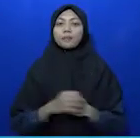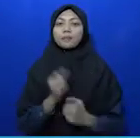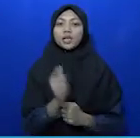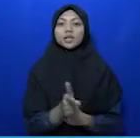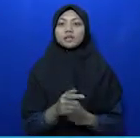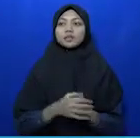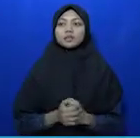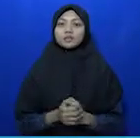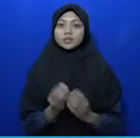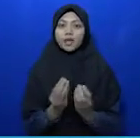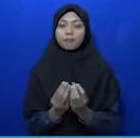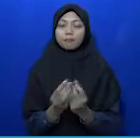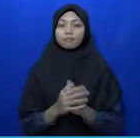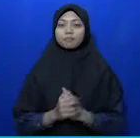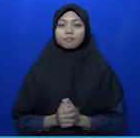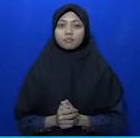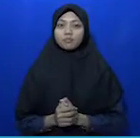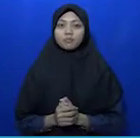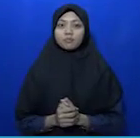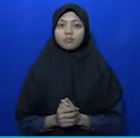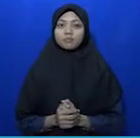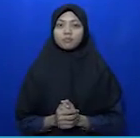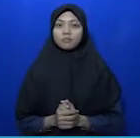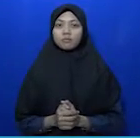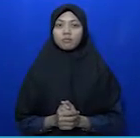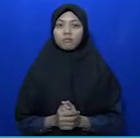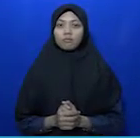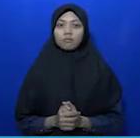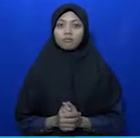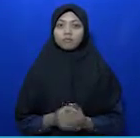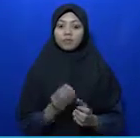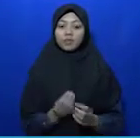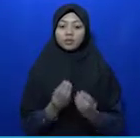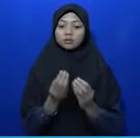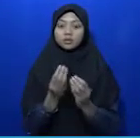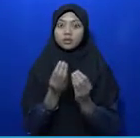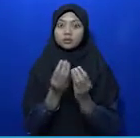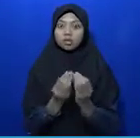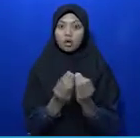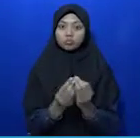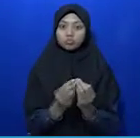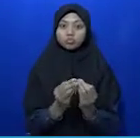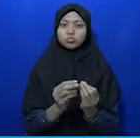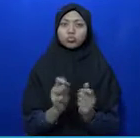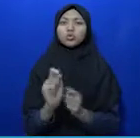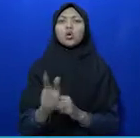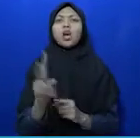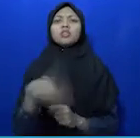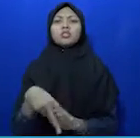Nah, karena pengusaha gitu ya, begitu dalam waktu dan lama dijual lagi ke Bob Hasan. Nah, kemudian dari Bob